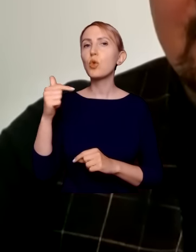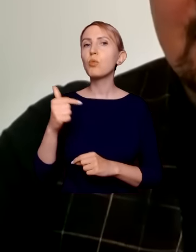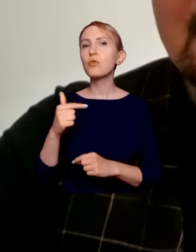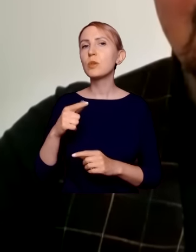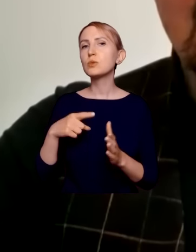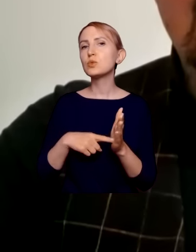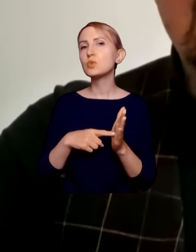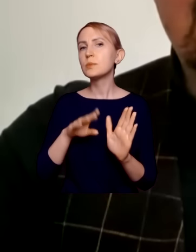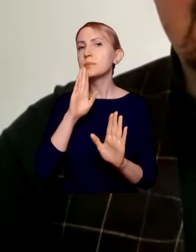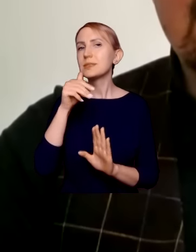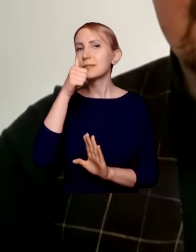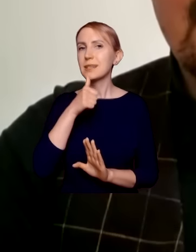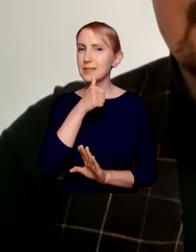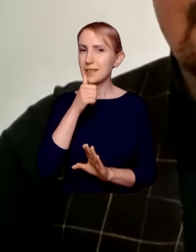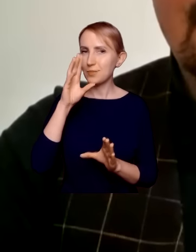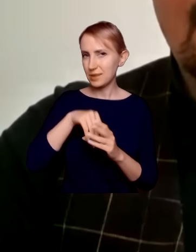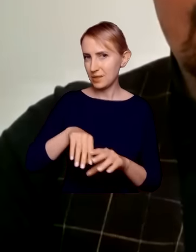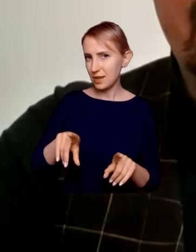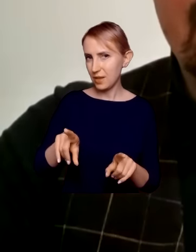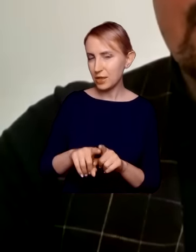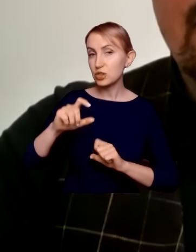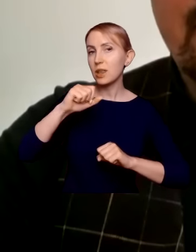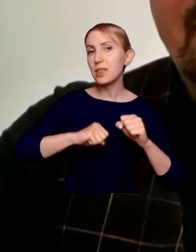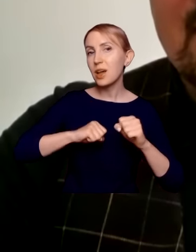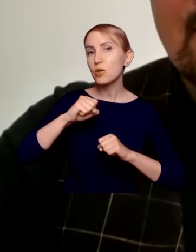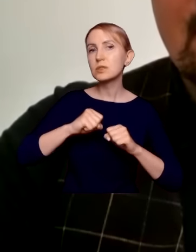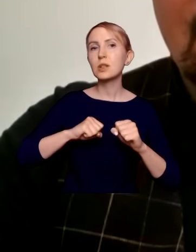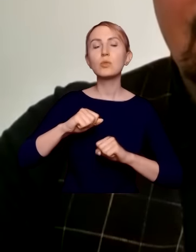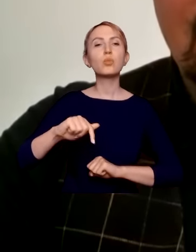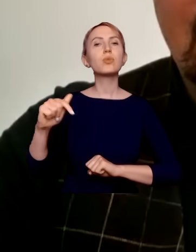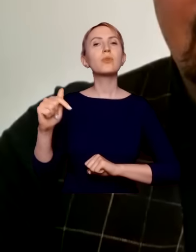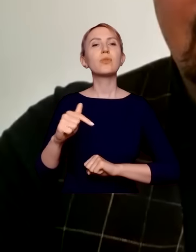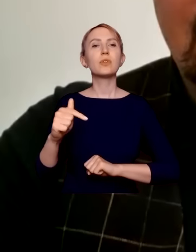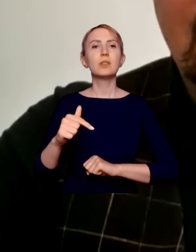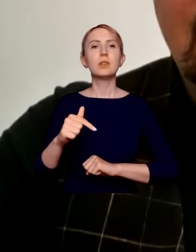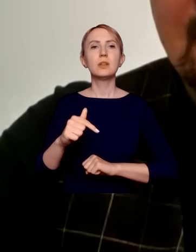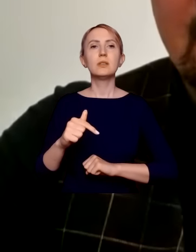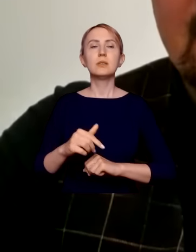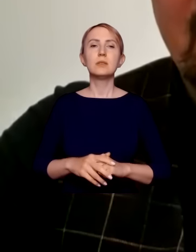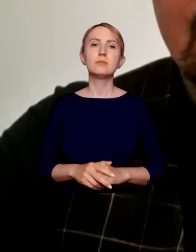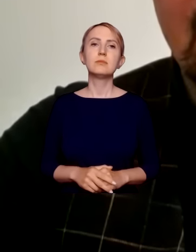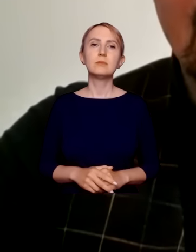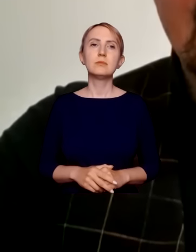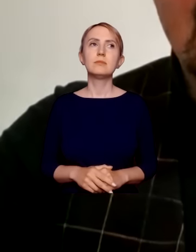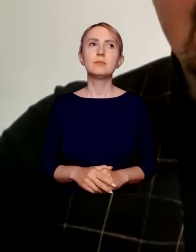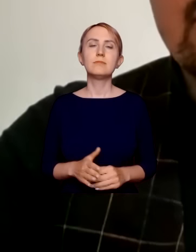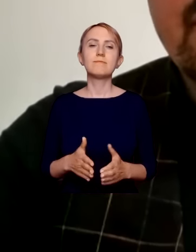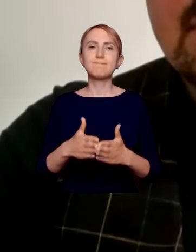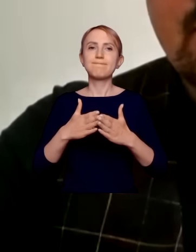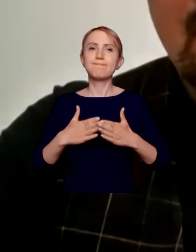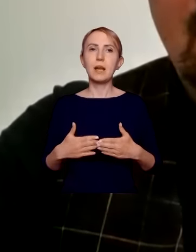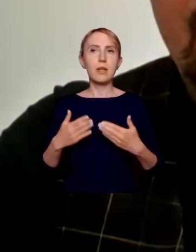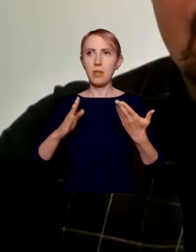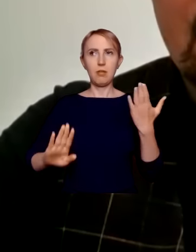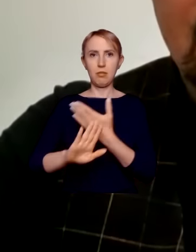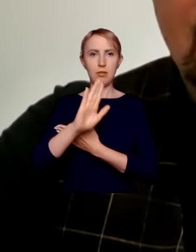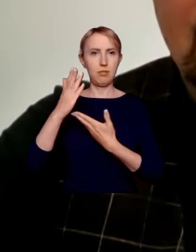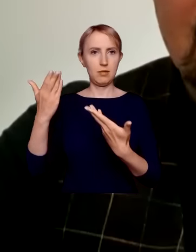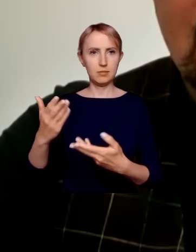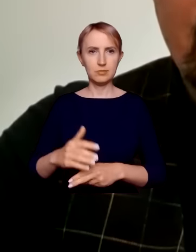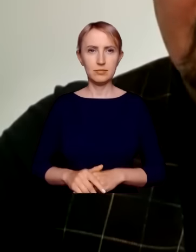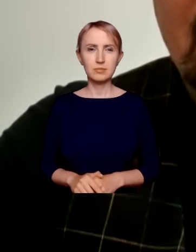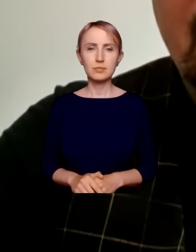domena tajemnic i takie negocjacje powinny się odbywać raczej za zamkniętymi drzwiami, ale oczywiście my o